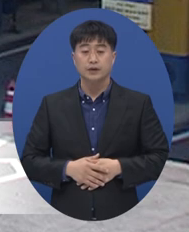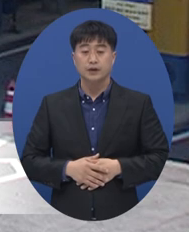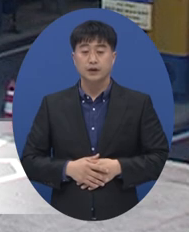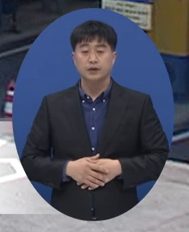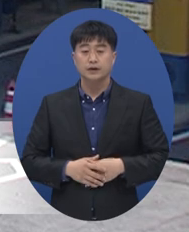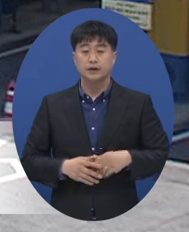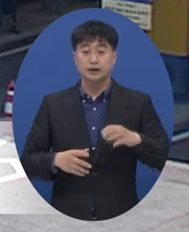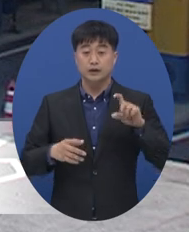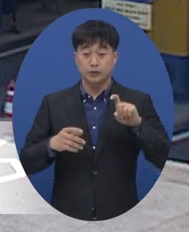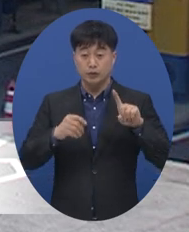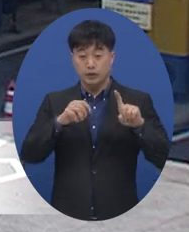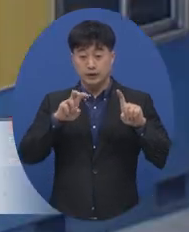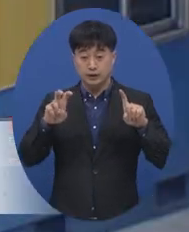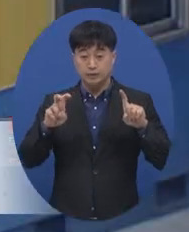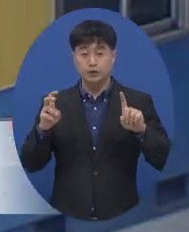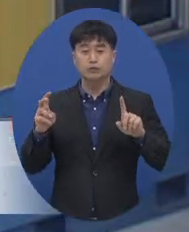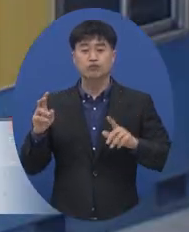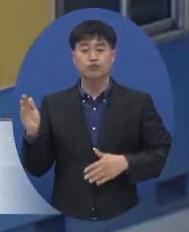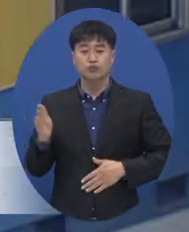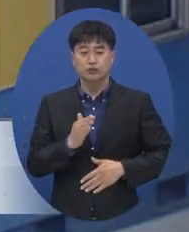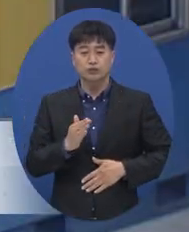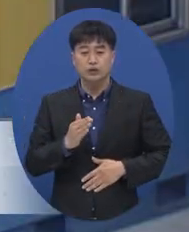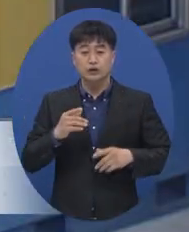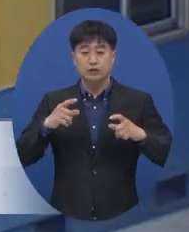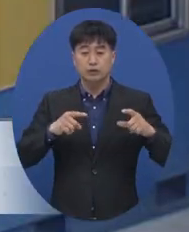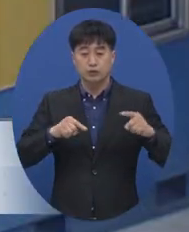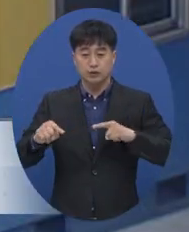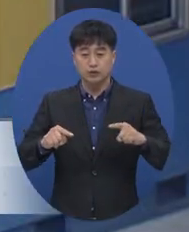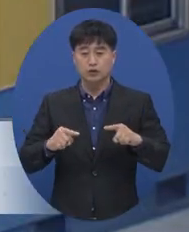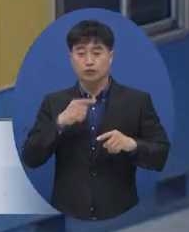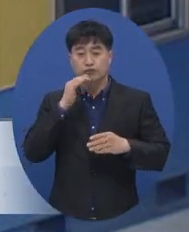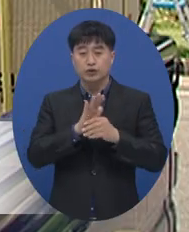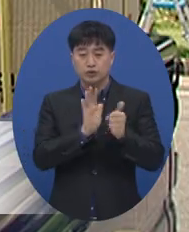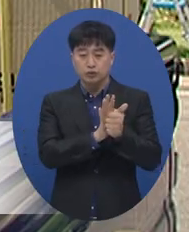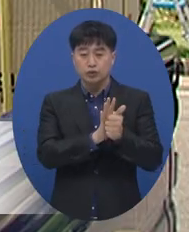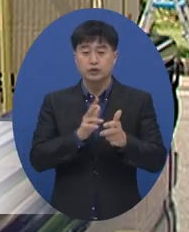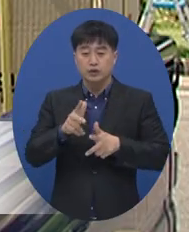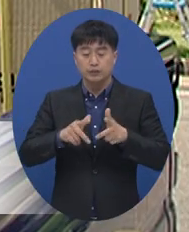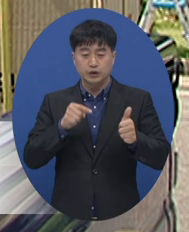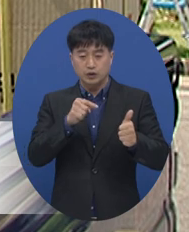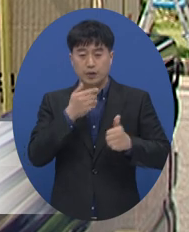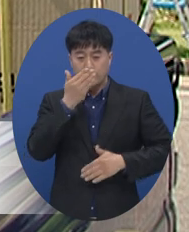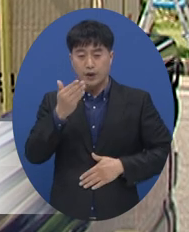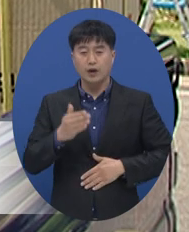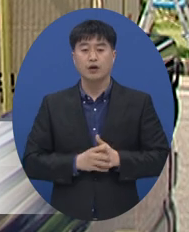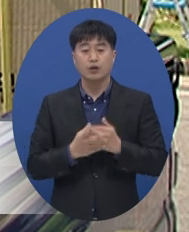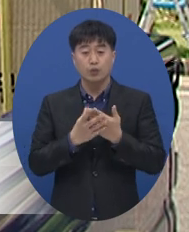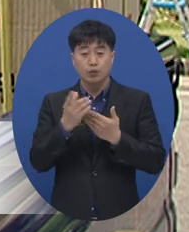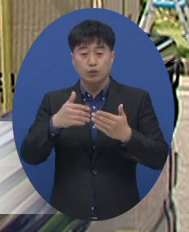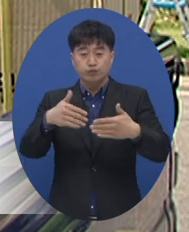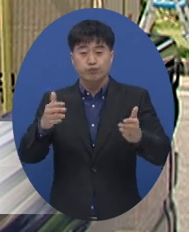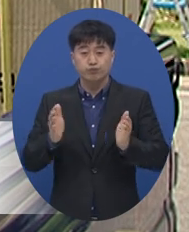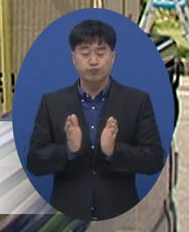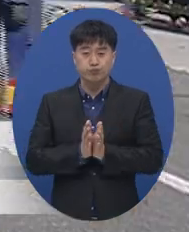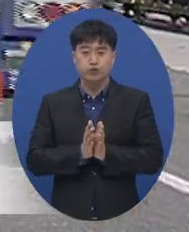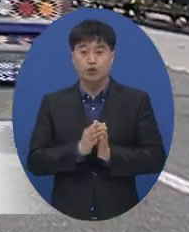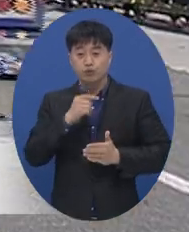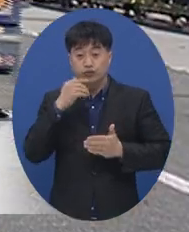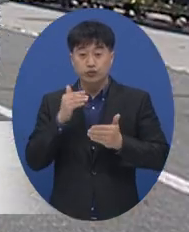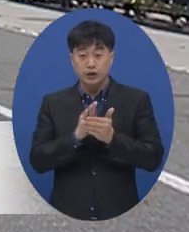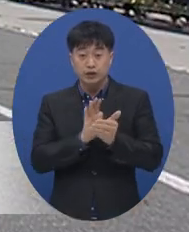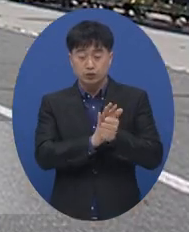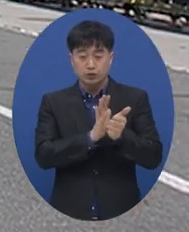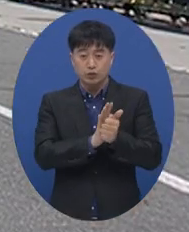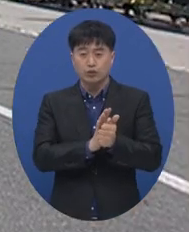지난달 20일부터 지자체들도 대북지원사업자로 지정이 가능해졌습니다. 통일부가 인도적 대북지원사업 및 협력사업